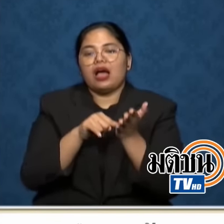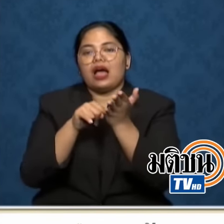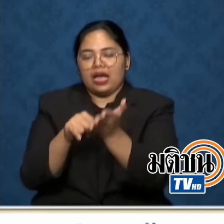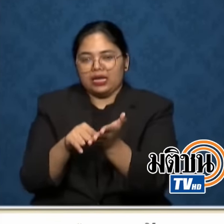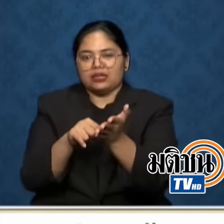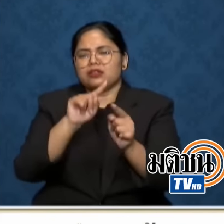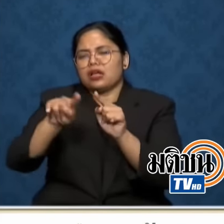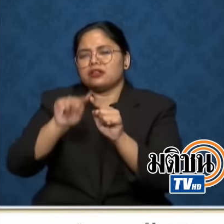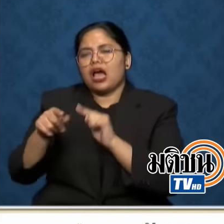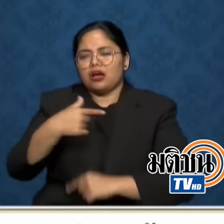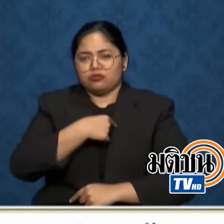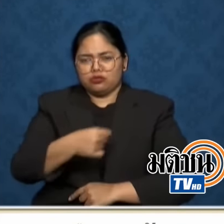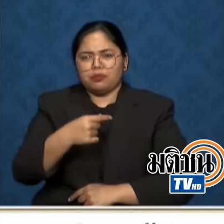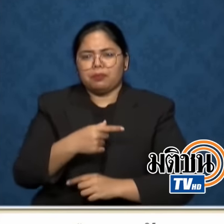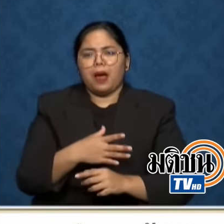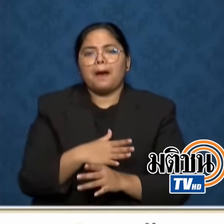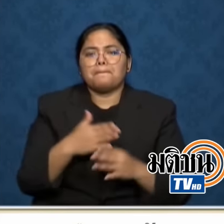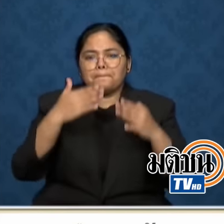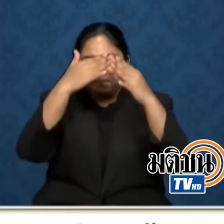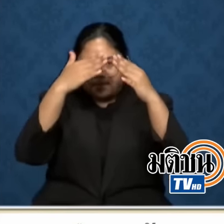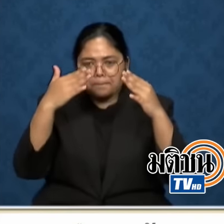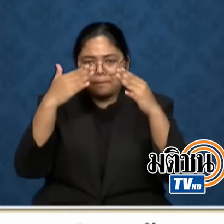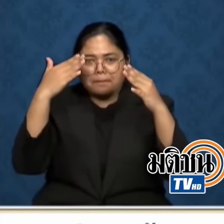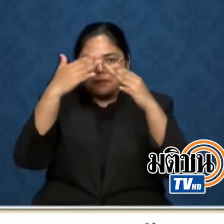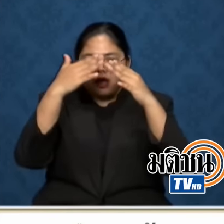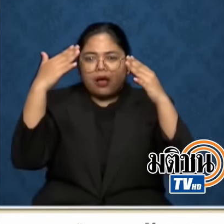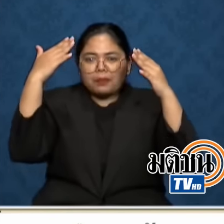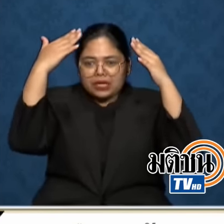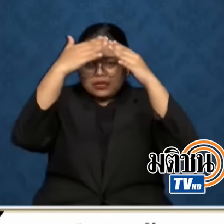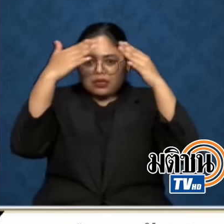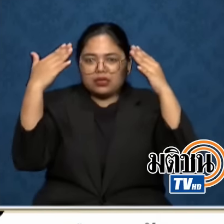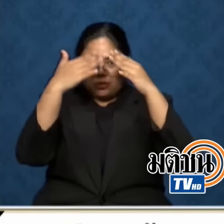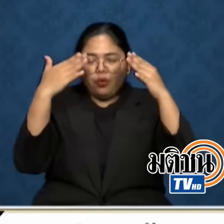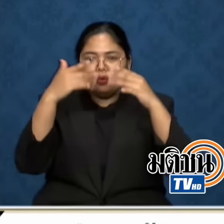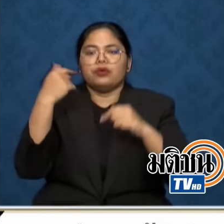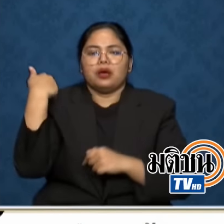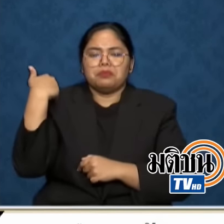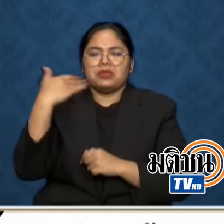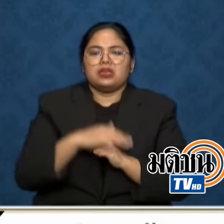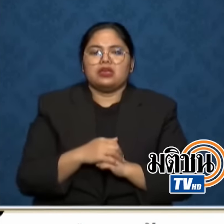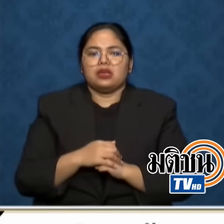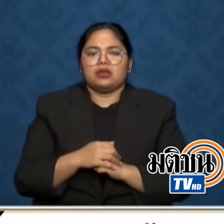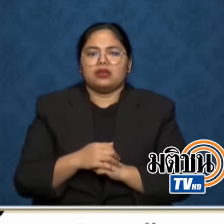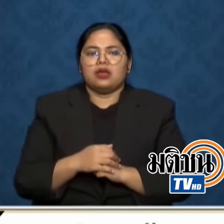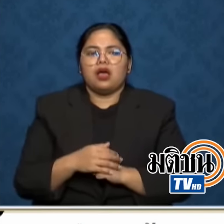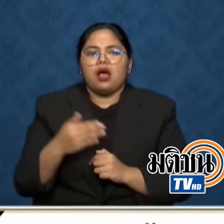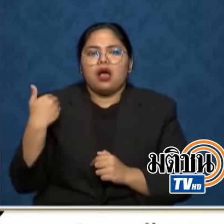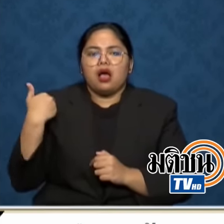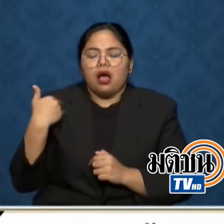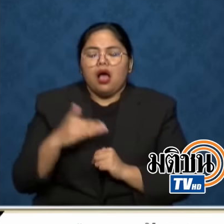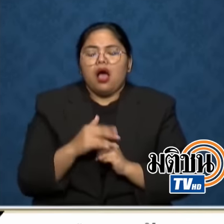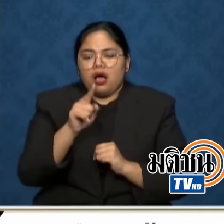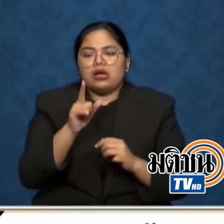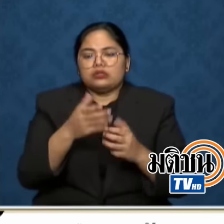โดเขาชอบมากเลยนะครับวัฒนธรรมเด็กแว้นไทยอย่างเงี้ยเราส่งออกไหมครับก็แล้วส่งออกกับใครครับ